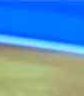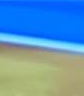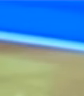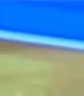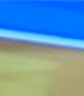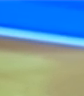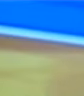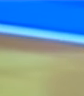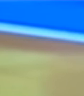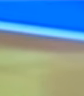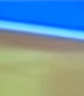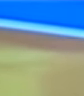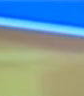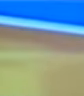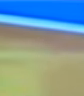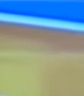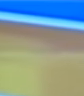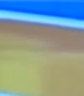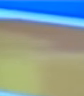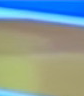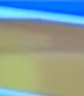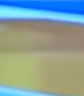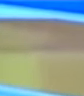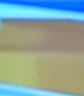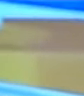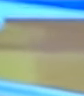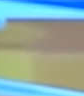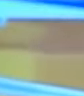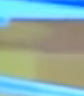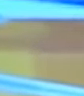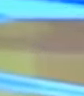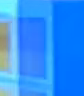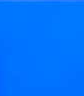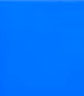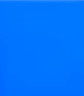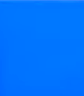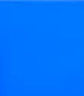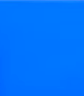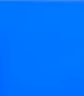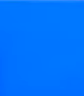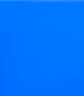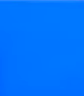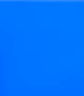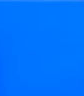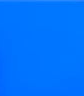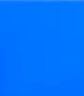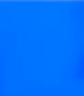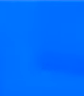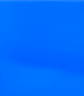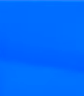в реализации программы «Духовное возрождение». В заседании приняли участие заместитель председателя, заведующий